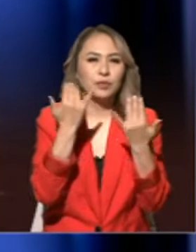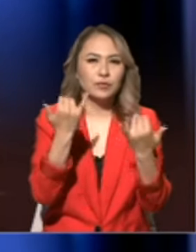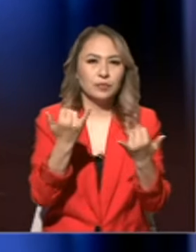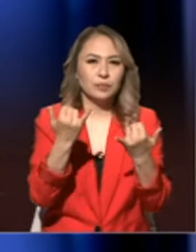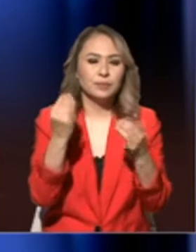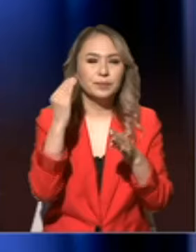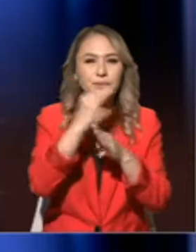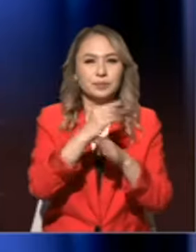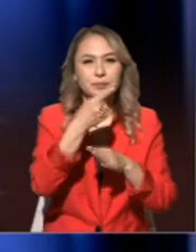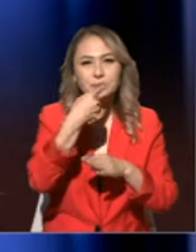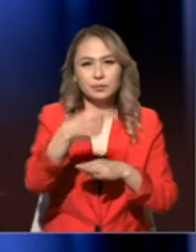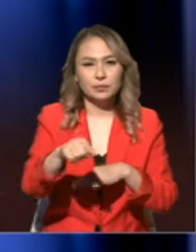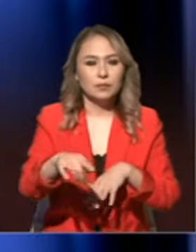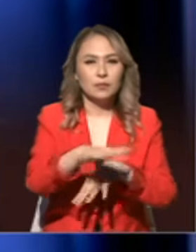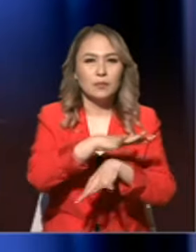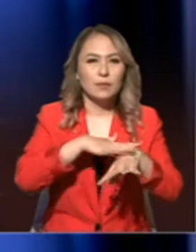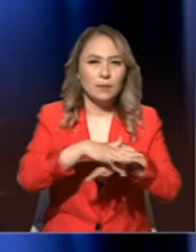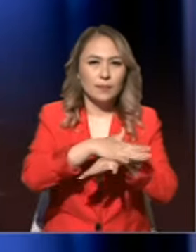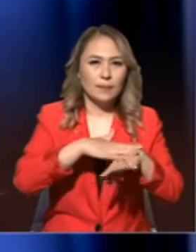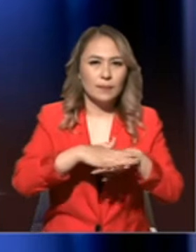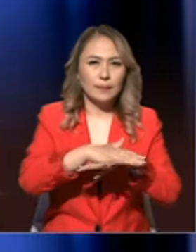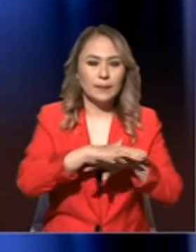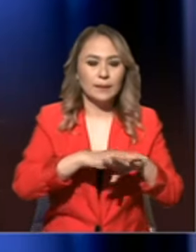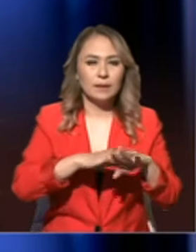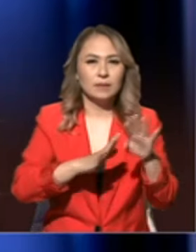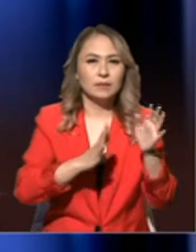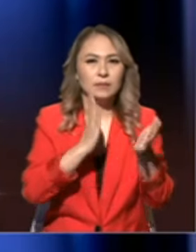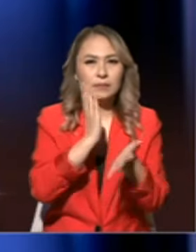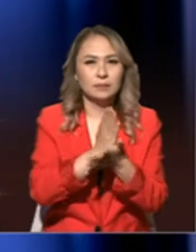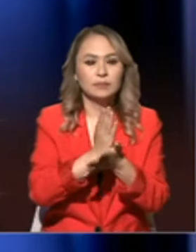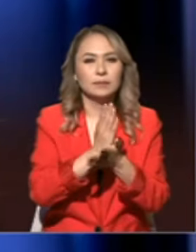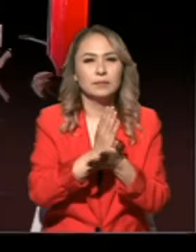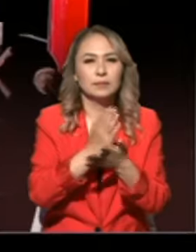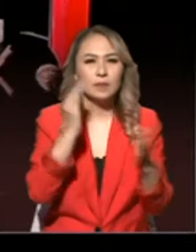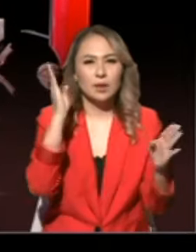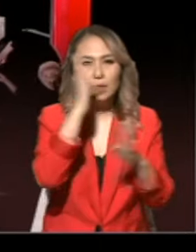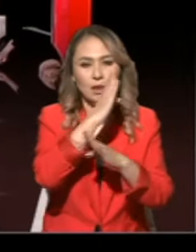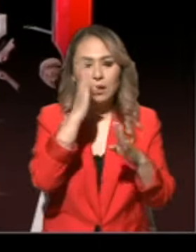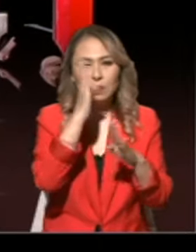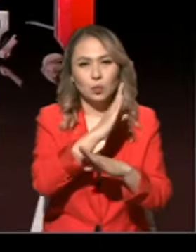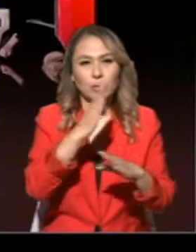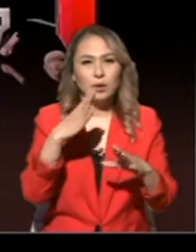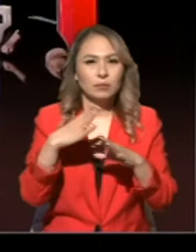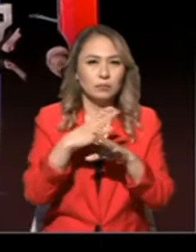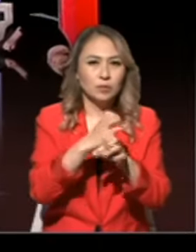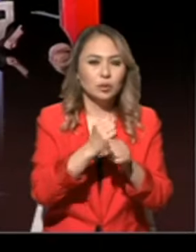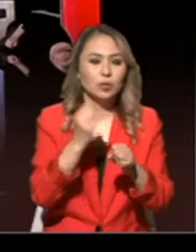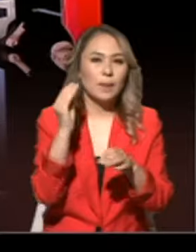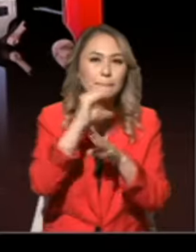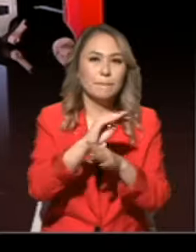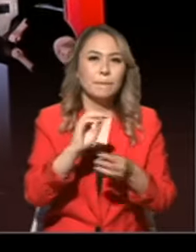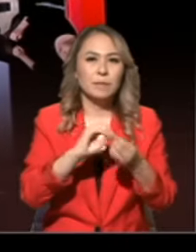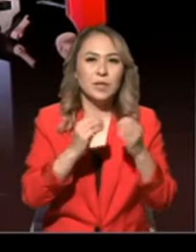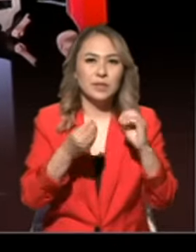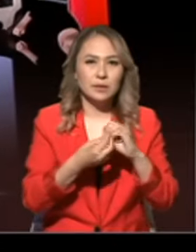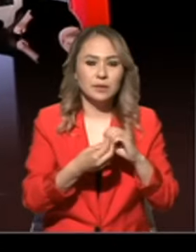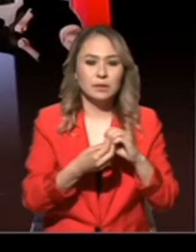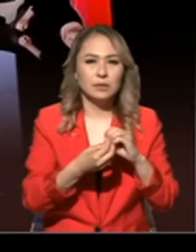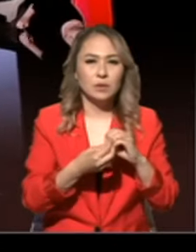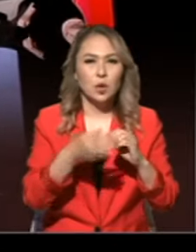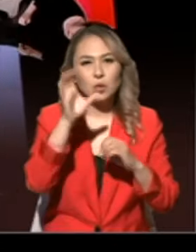оған кері халықтың санының өсуіне кері әсерін етіп отырған бұл табиғи кему. Енді бұл жерде тағы бір мәселе,